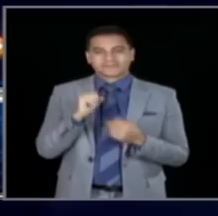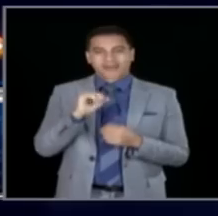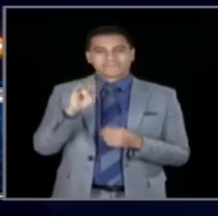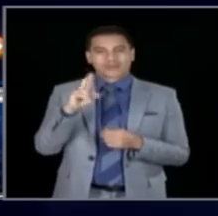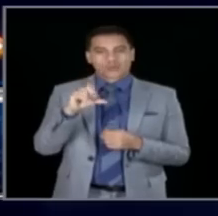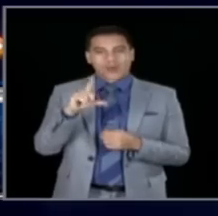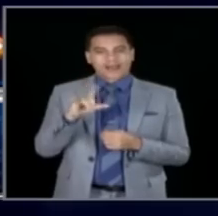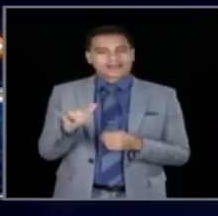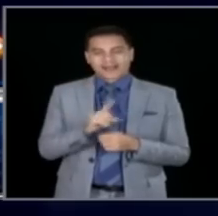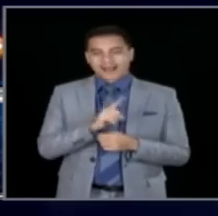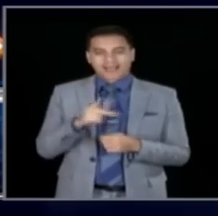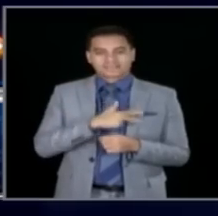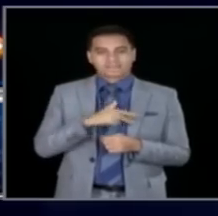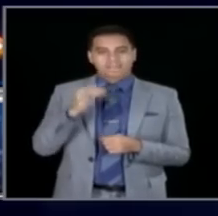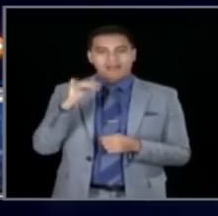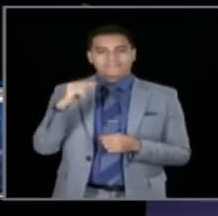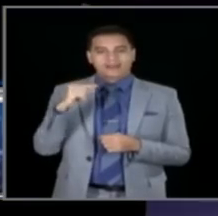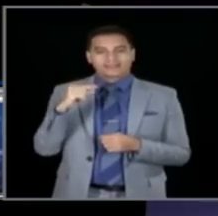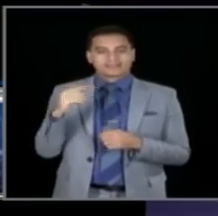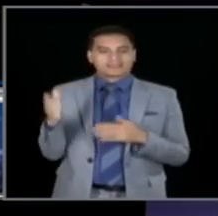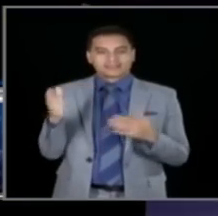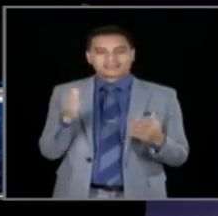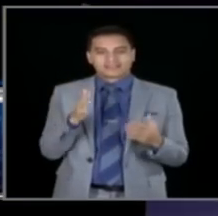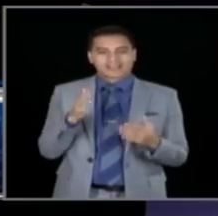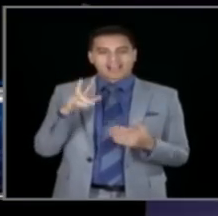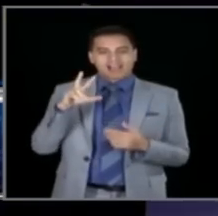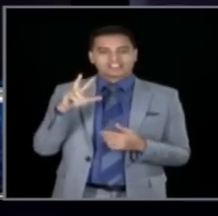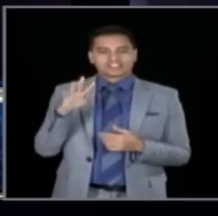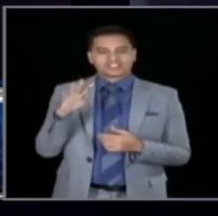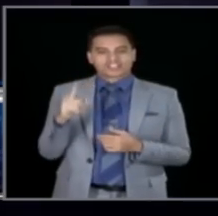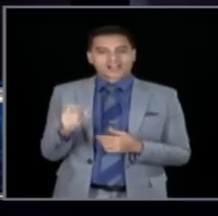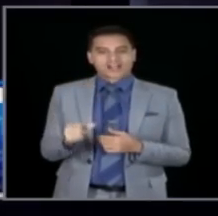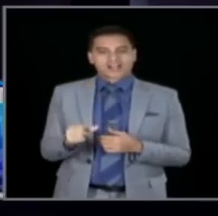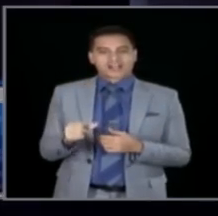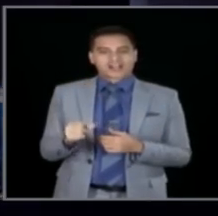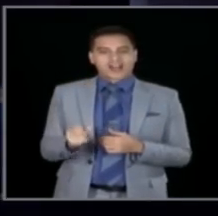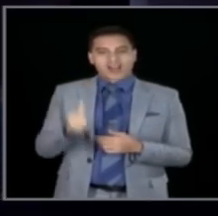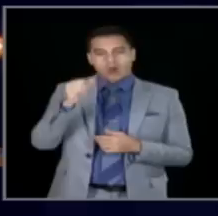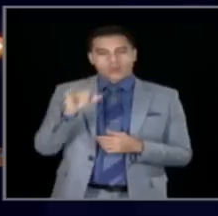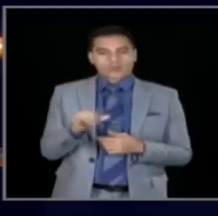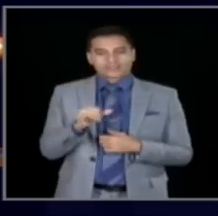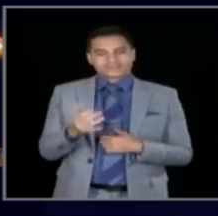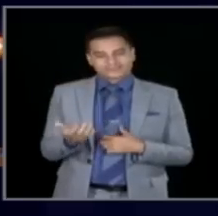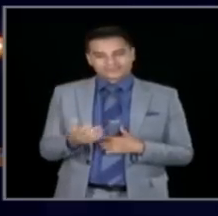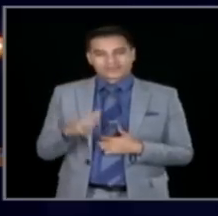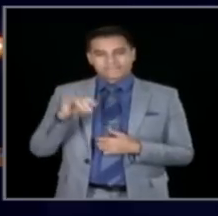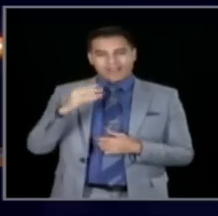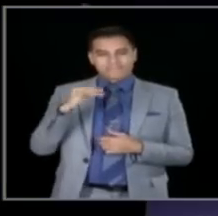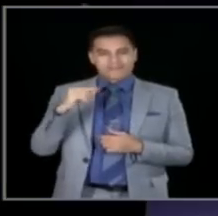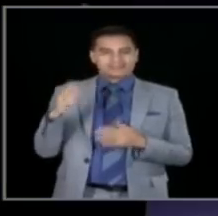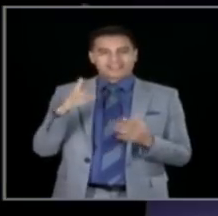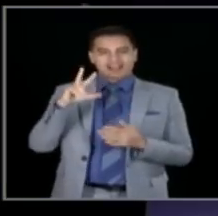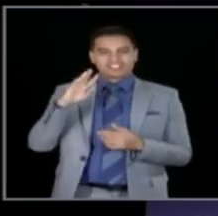خالص. محمد الشرقاوي. ايوه الشرقاوي هو. ايوه انا عارفه. ايوه هو انا عارفه، هم انا